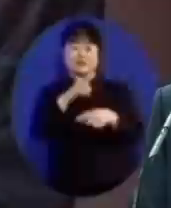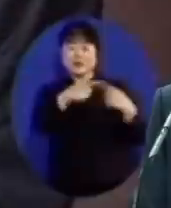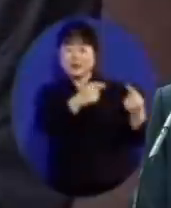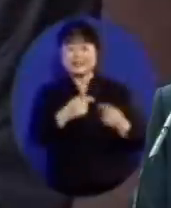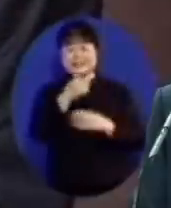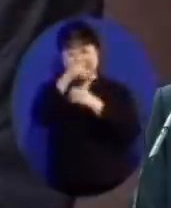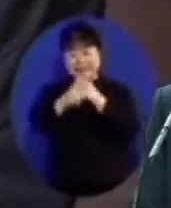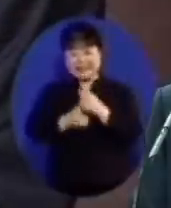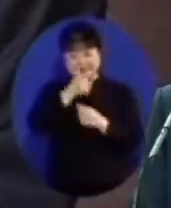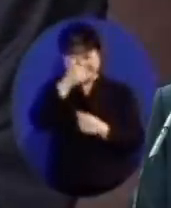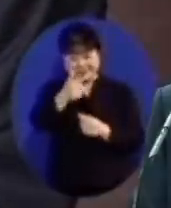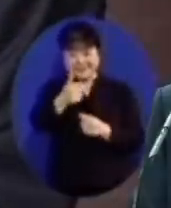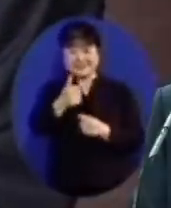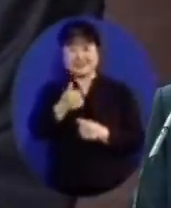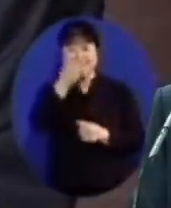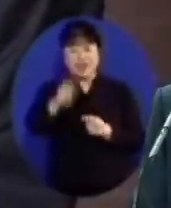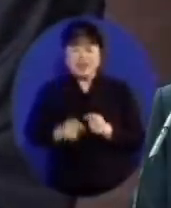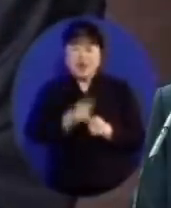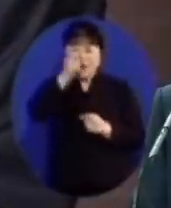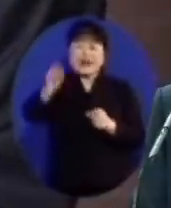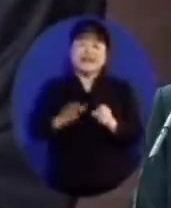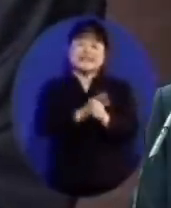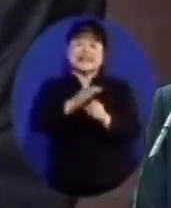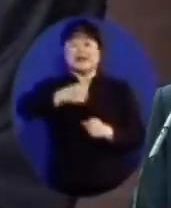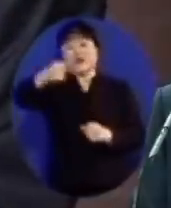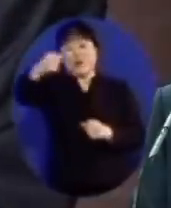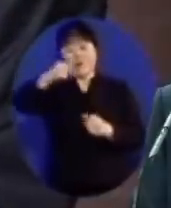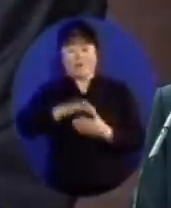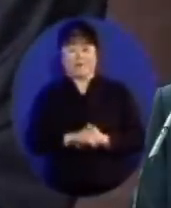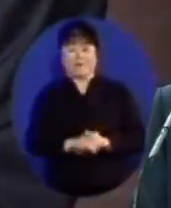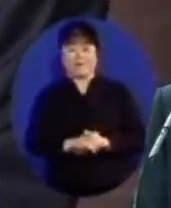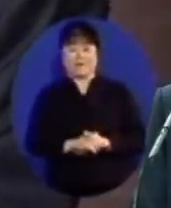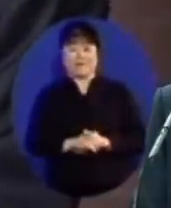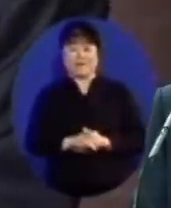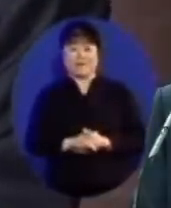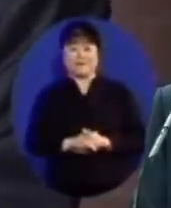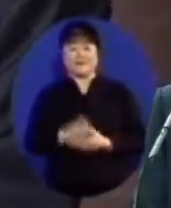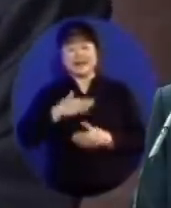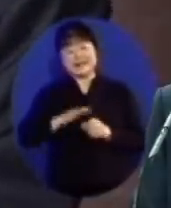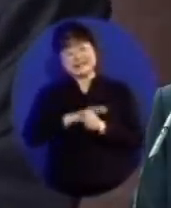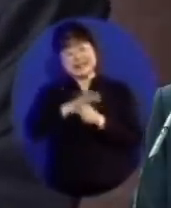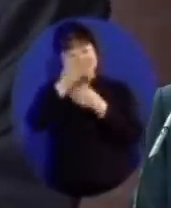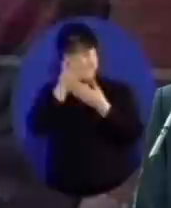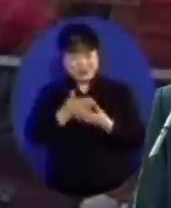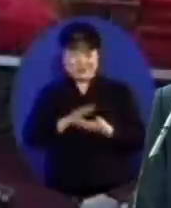말씀하십시오. 하나님은 영원한 사랑으로 나를 사랑하신다.